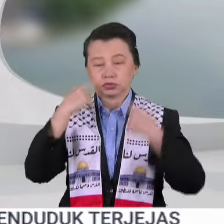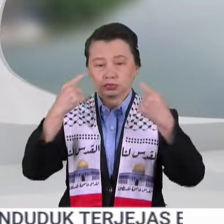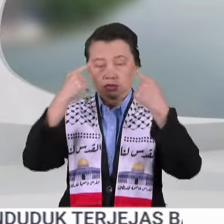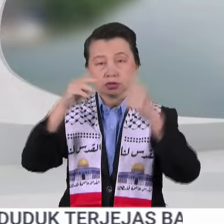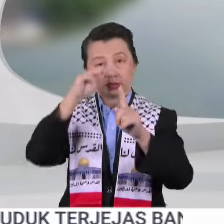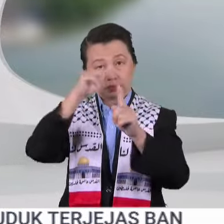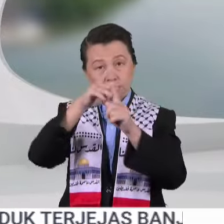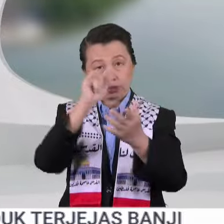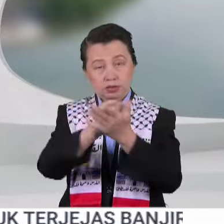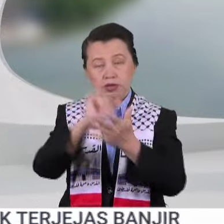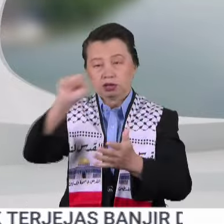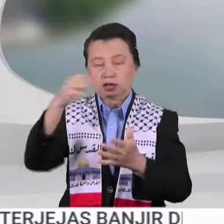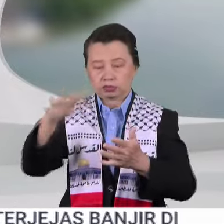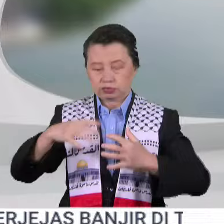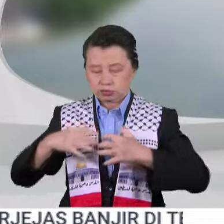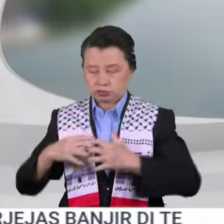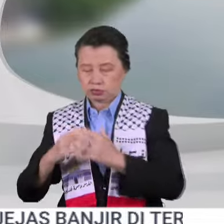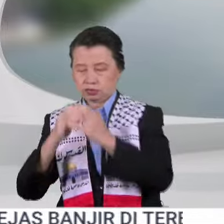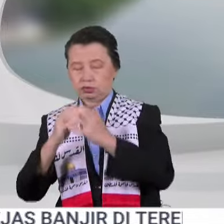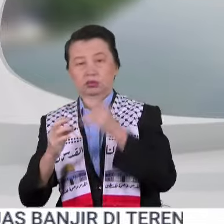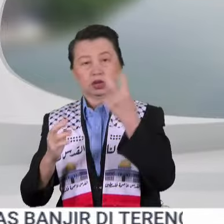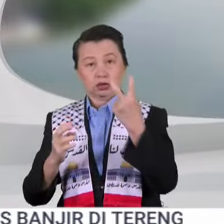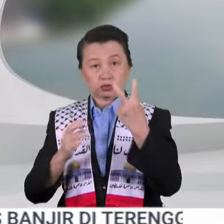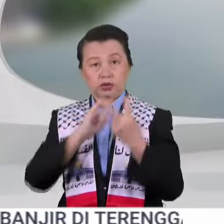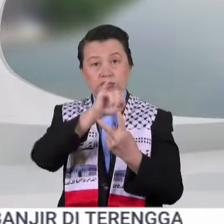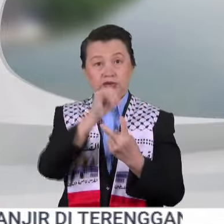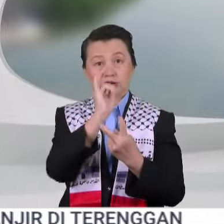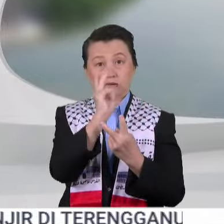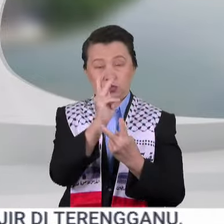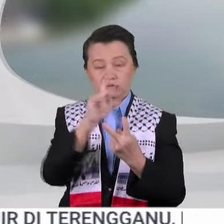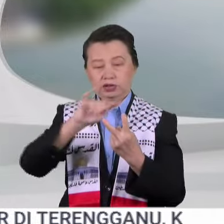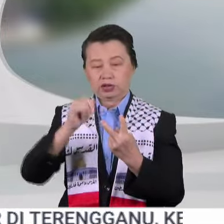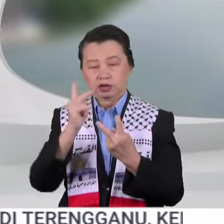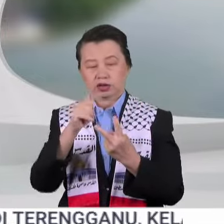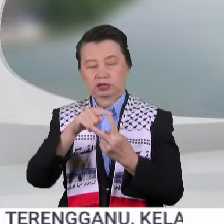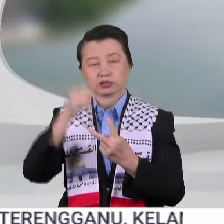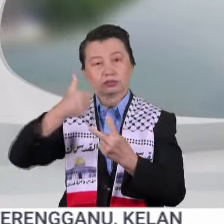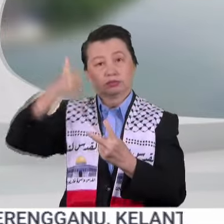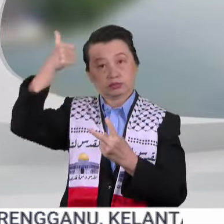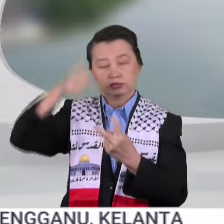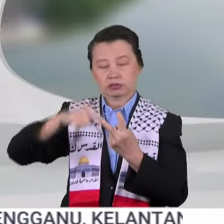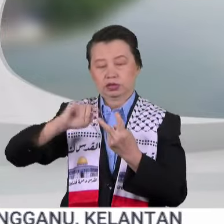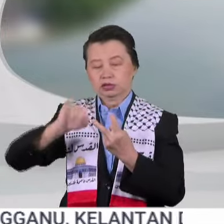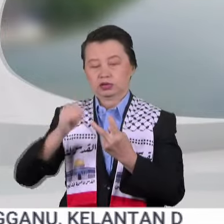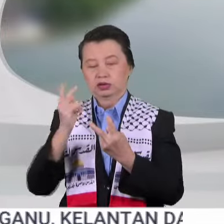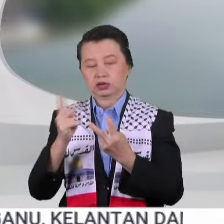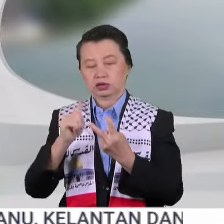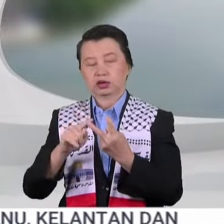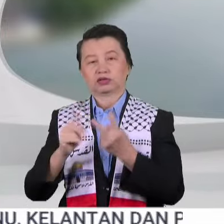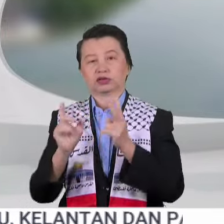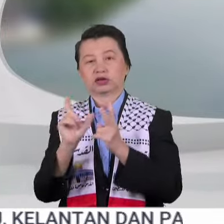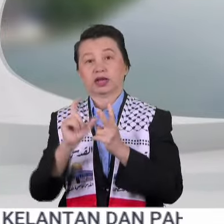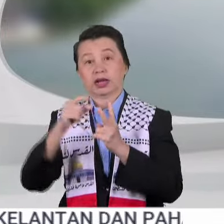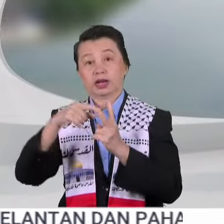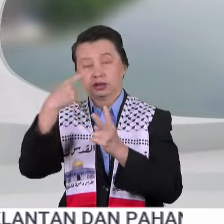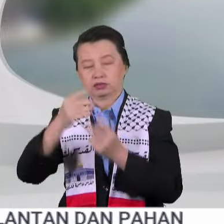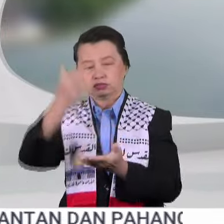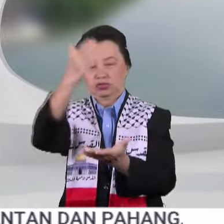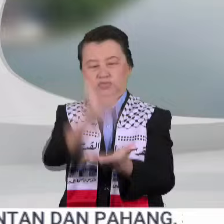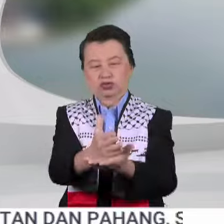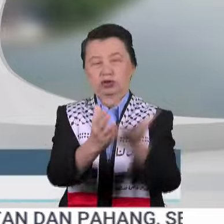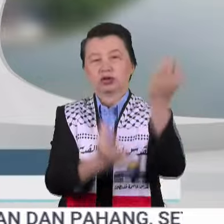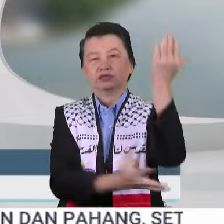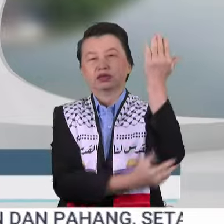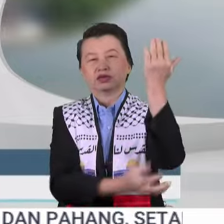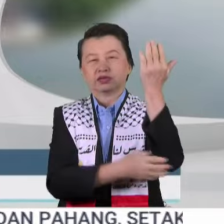menjayakan misi itu, Sabah telah menubuhkan dua jawatan kuasa iaitu Jawatan Kuasa Induk dan Jawatan Kuasa Teknikal Menoktakan